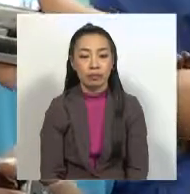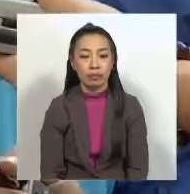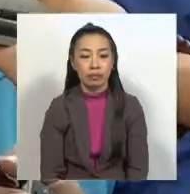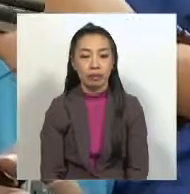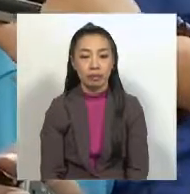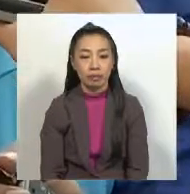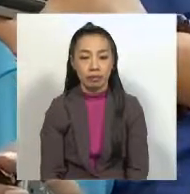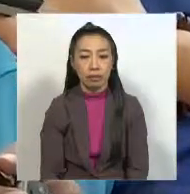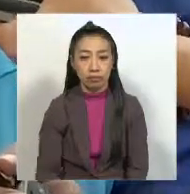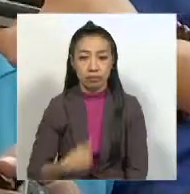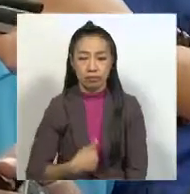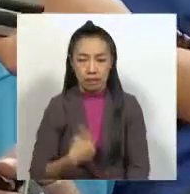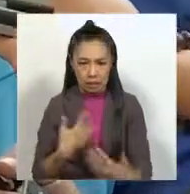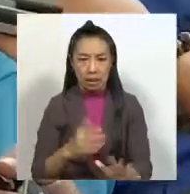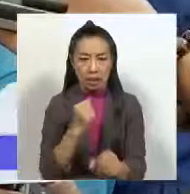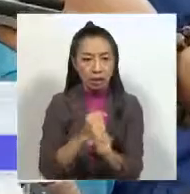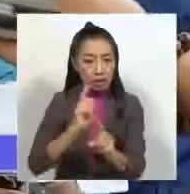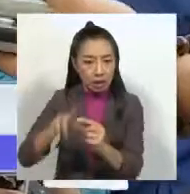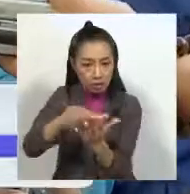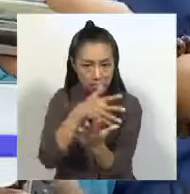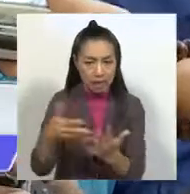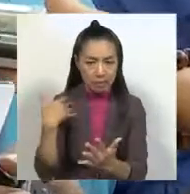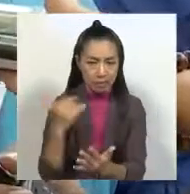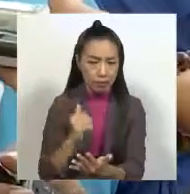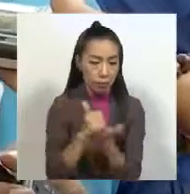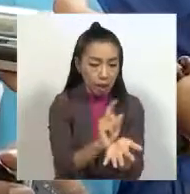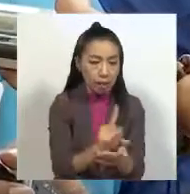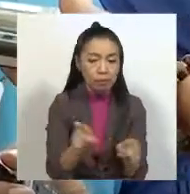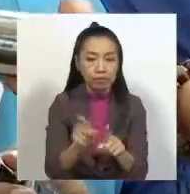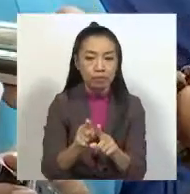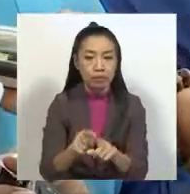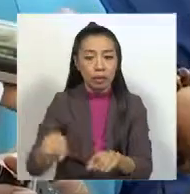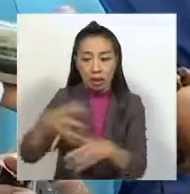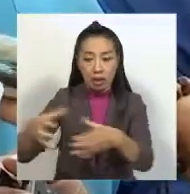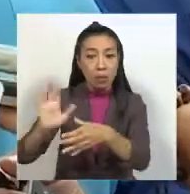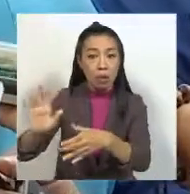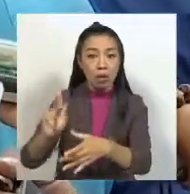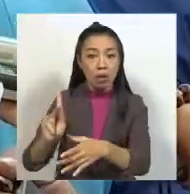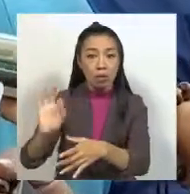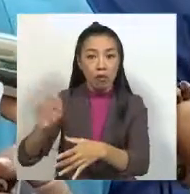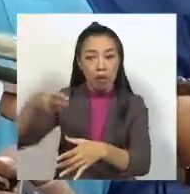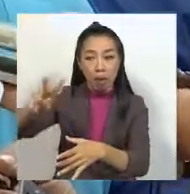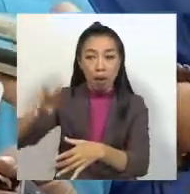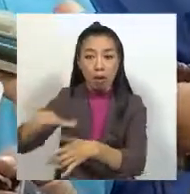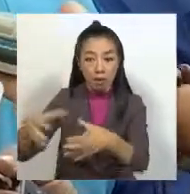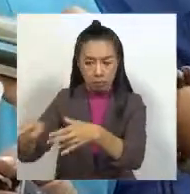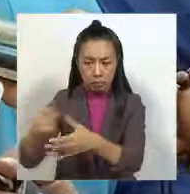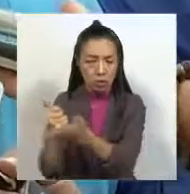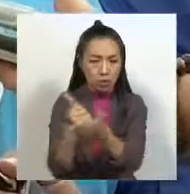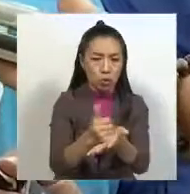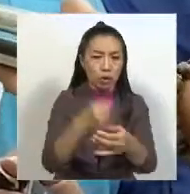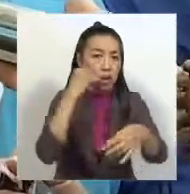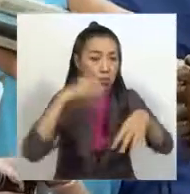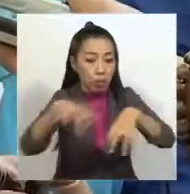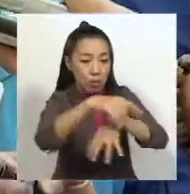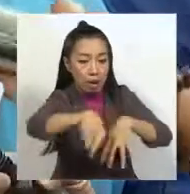ฟื้นฟูเอาไว้ในที่เราสามารถทำได้เช่นการที่จะส่งทีมของการไฟฟ้าฝ่ายผลิตนั้นไปช่วยซ่อมแซมระบบไฟฟ้า